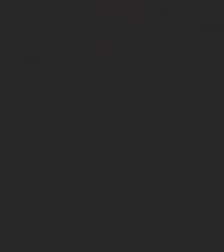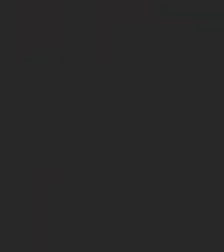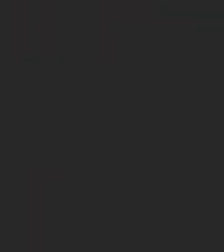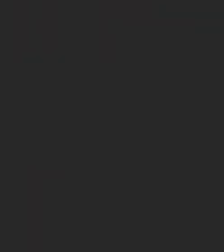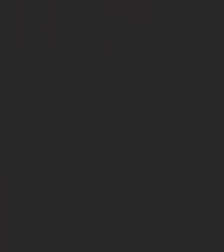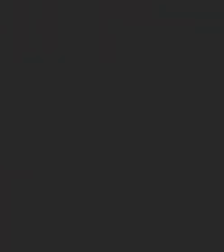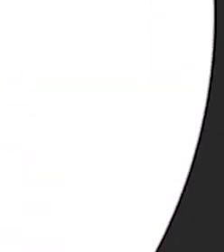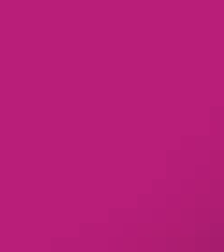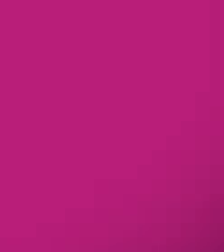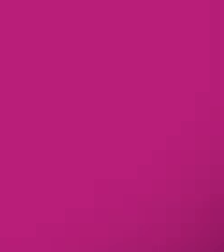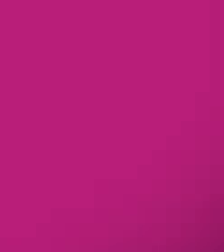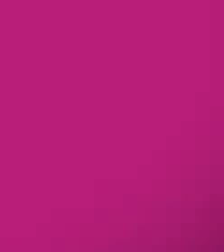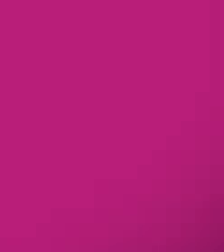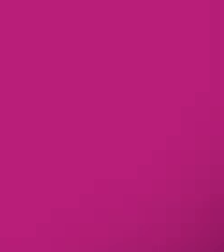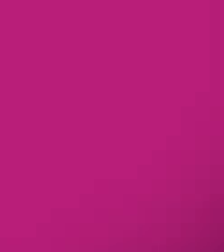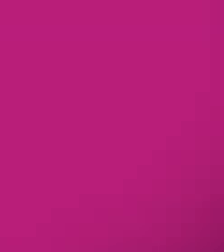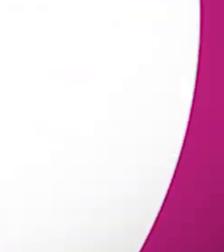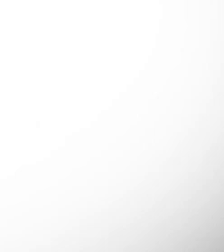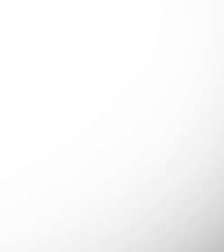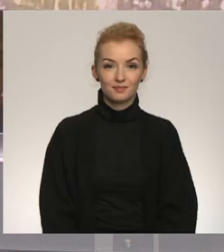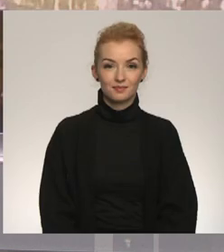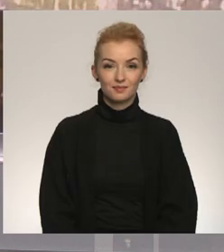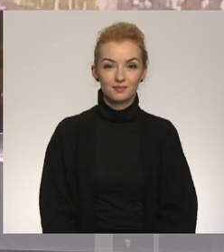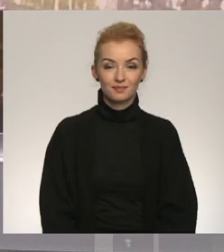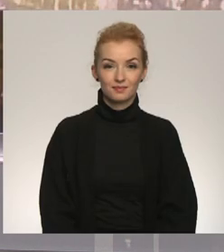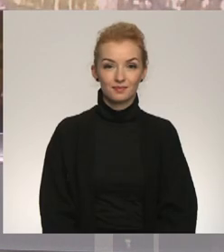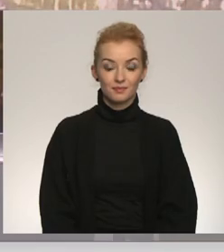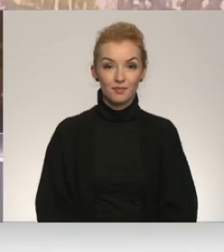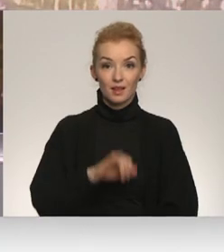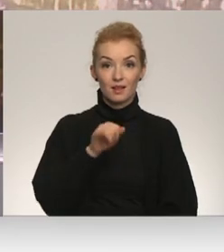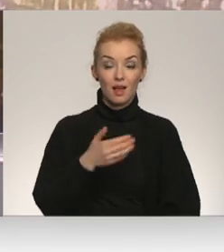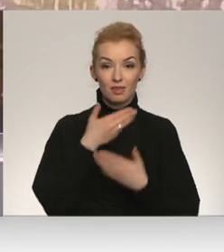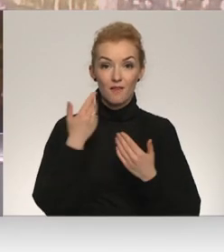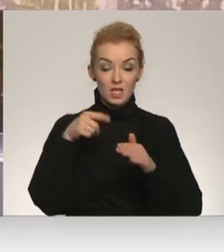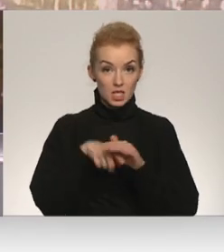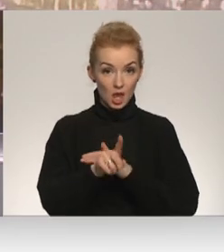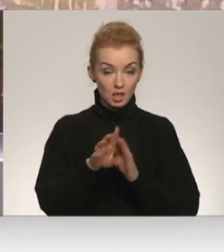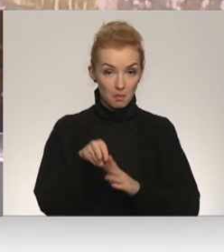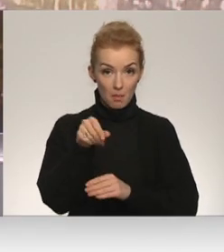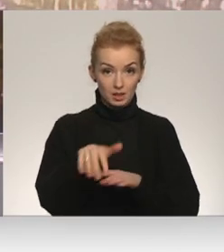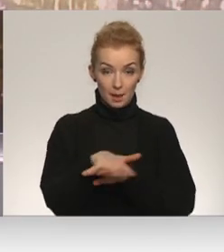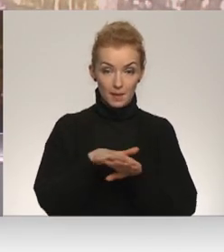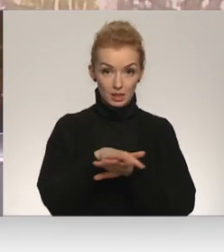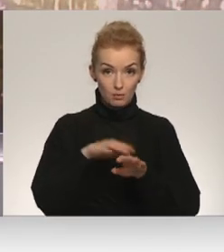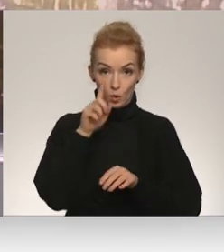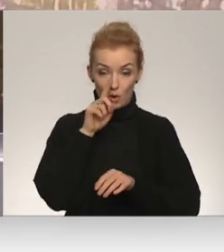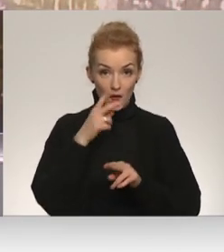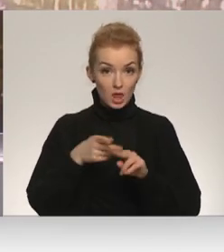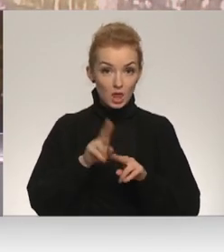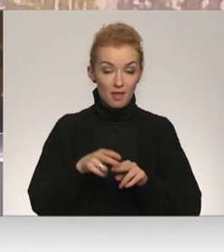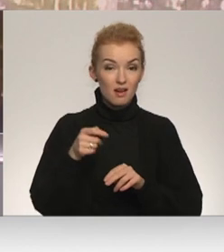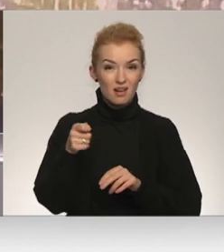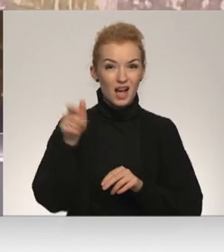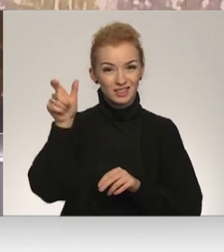Re, viss ēters ir te! Ja nav ieejas maksas sabiedriskajā toaletē, tad arī kasiera,